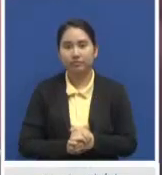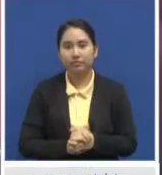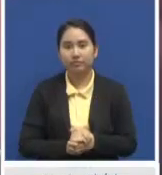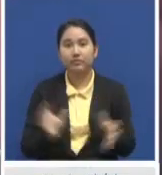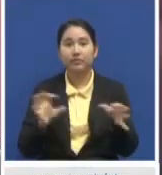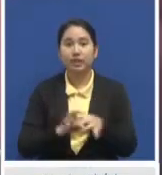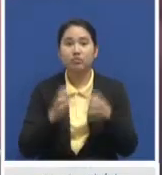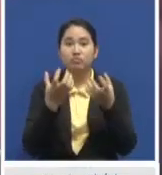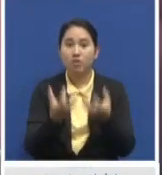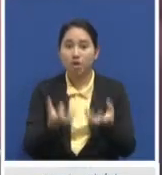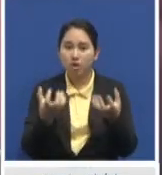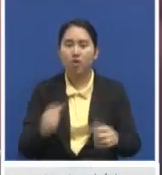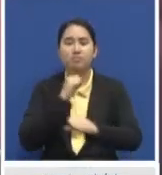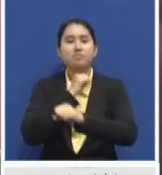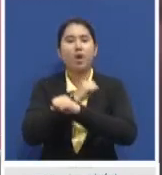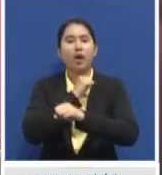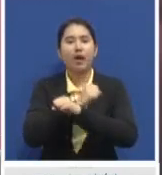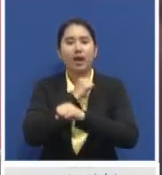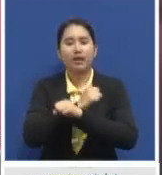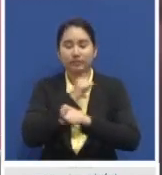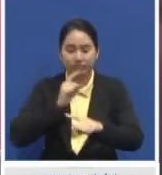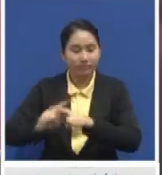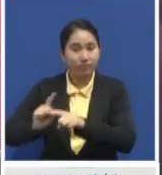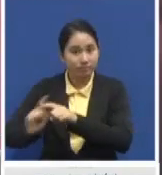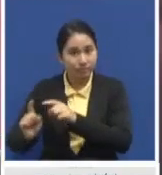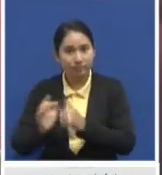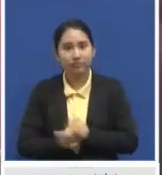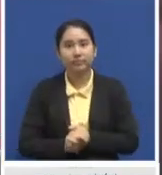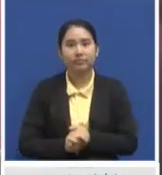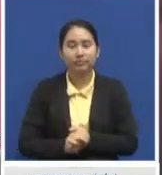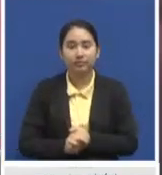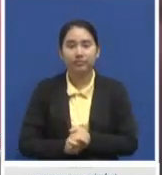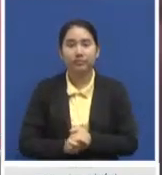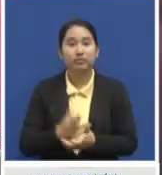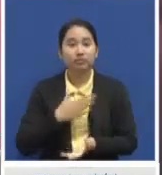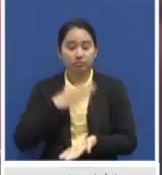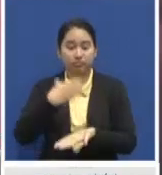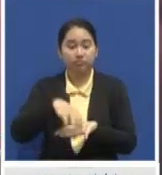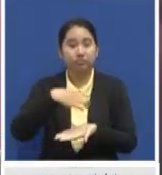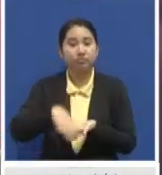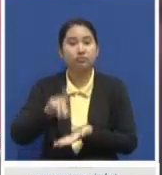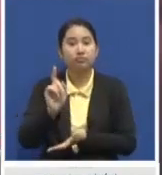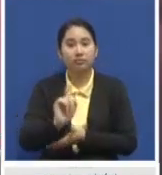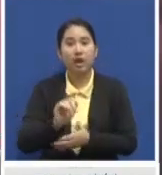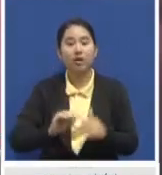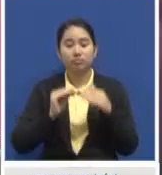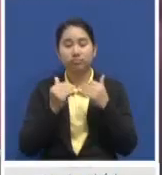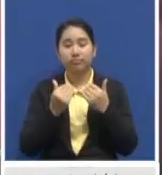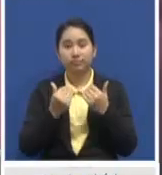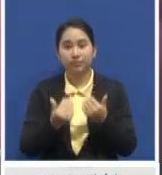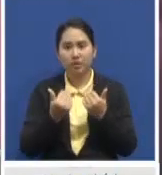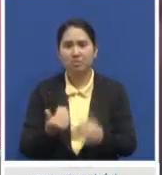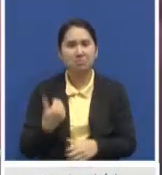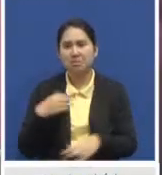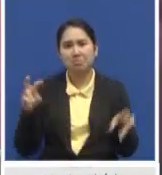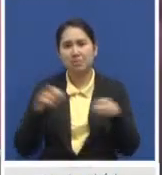ณ์อะไรต่างๆในเรื่องของการป้องกันบรรเทาสาธารณภัยนะครับก็อยากจะเรียนว่าเรามีปัจจุบันนี้เรามีภั